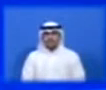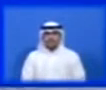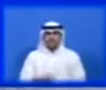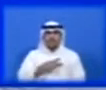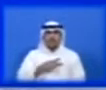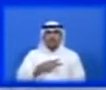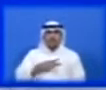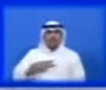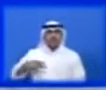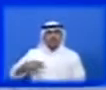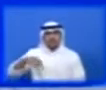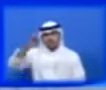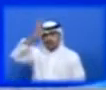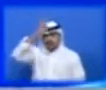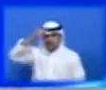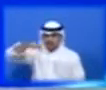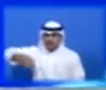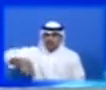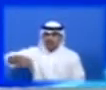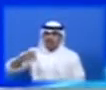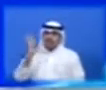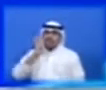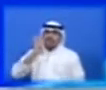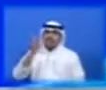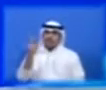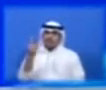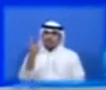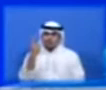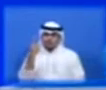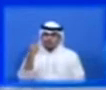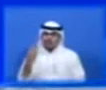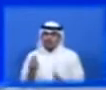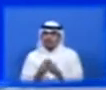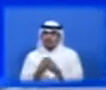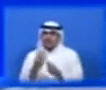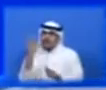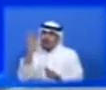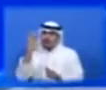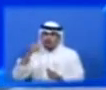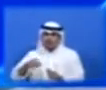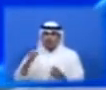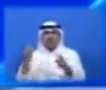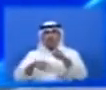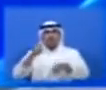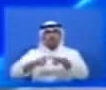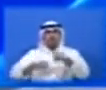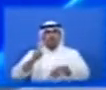وزارة الداخلية تنفذ المرحلة الرابعة من تمرين أمان واحد لمواجهة الطوارئ الإشعاعية.